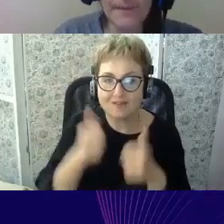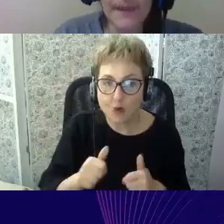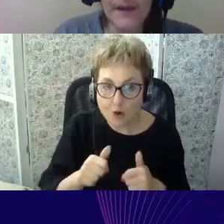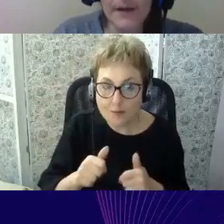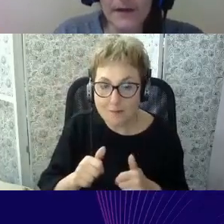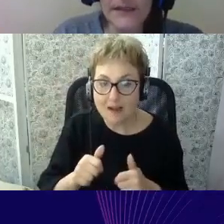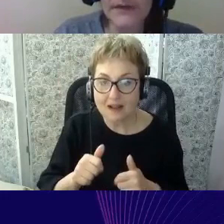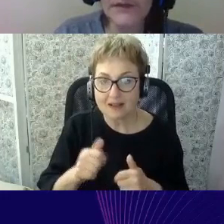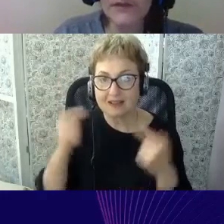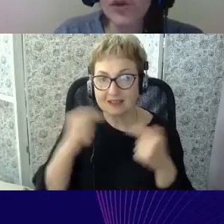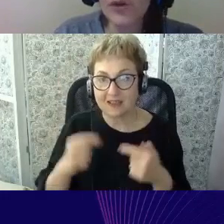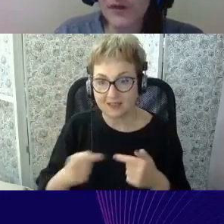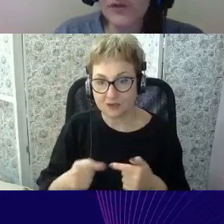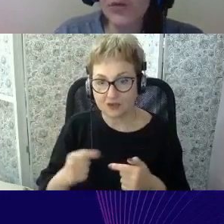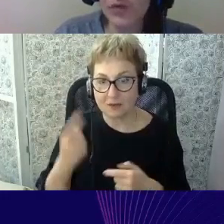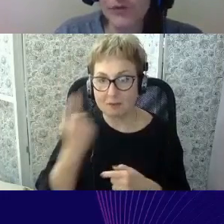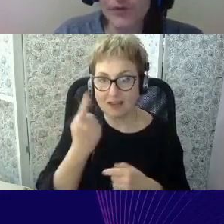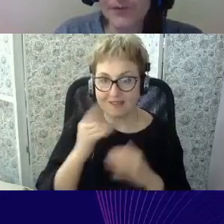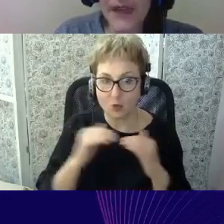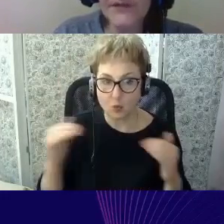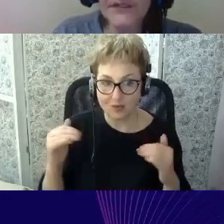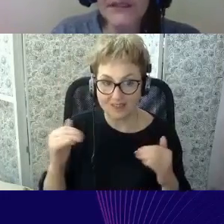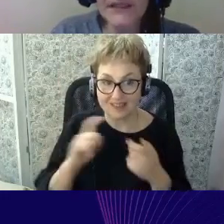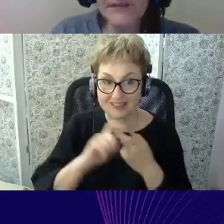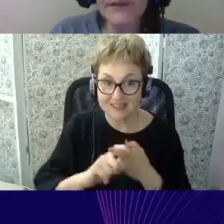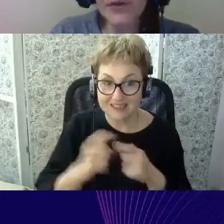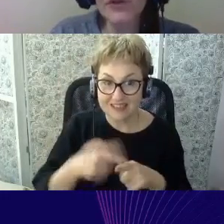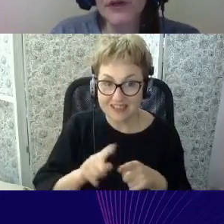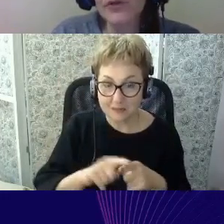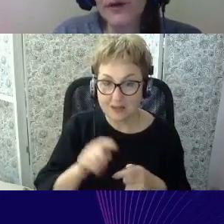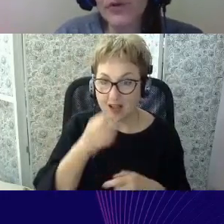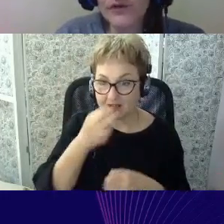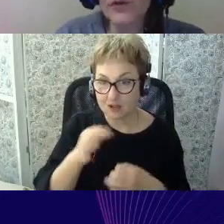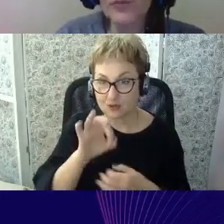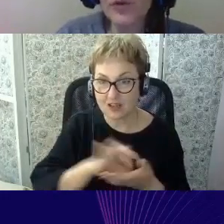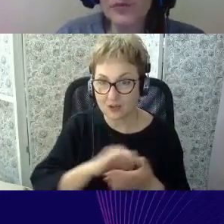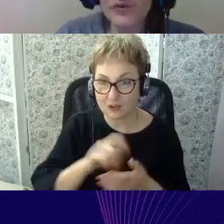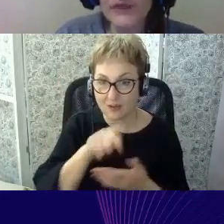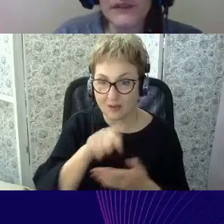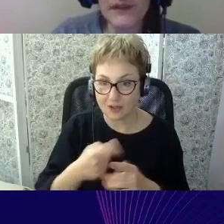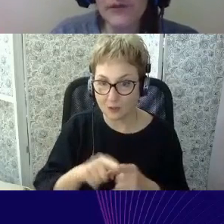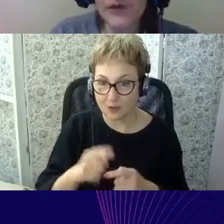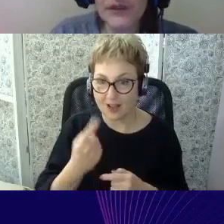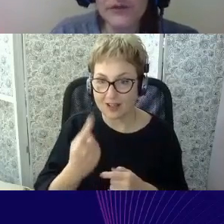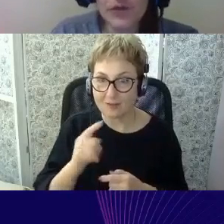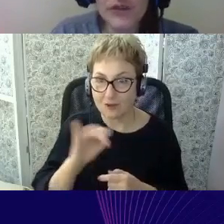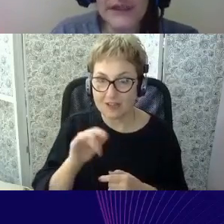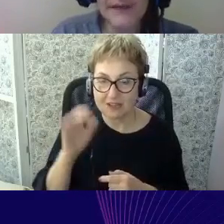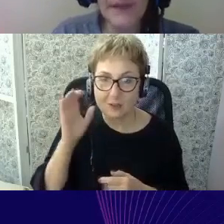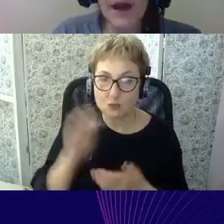формам, соответствующие первому уровню. В связи с этим отвечу сразу на вопрос, который поступил у нас от одного